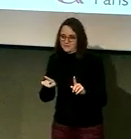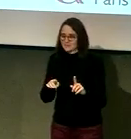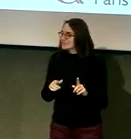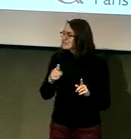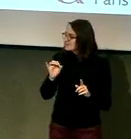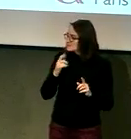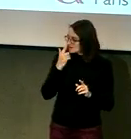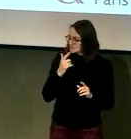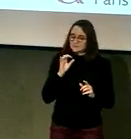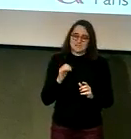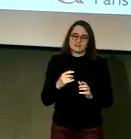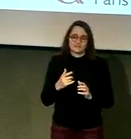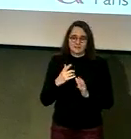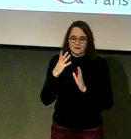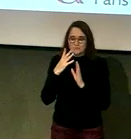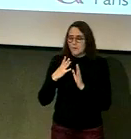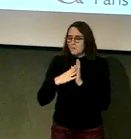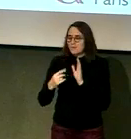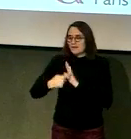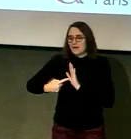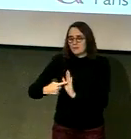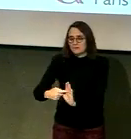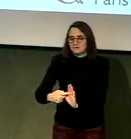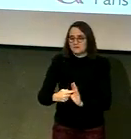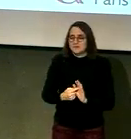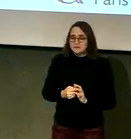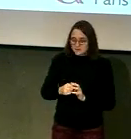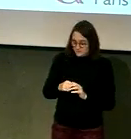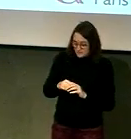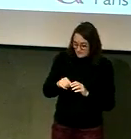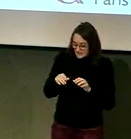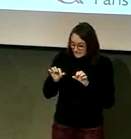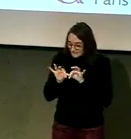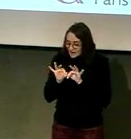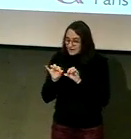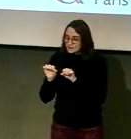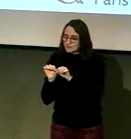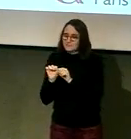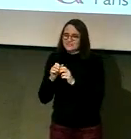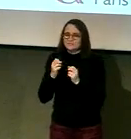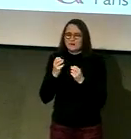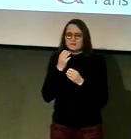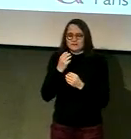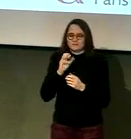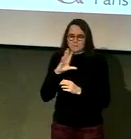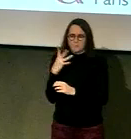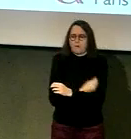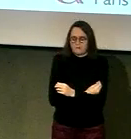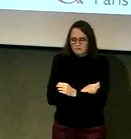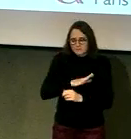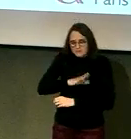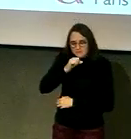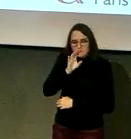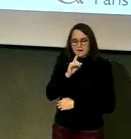de la répétition des modèles. La fratrie, comme on avait dit, ça se joue énormément sur les burn-out parentales. On pensait au